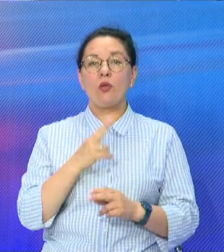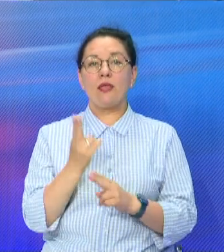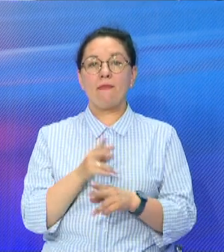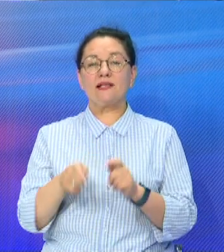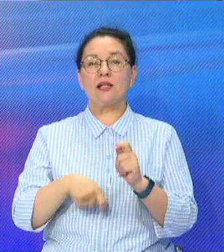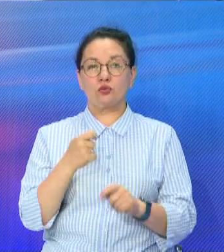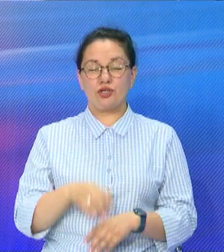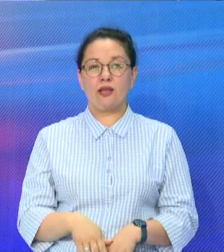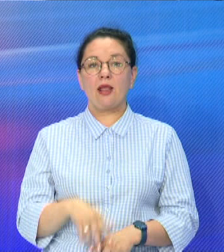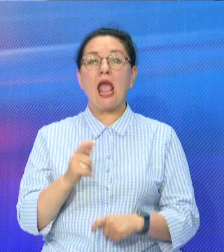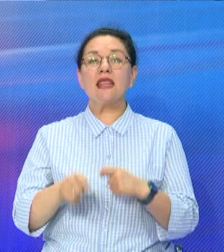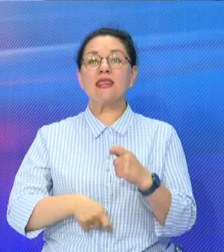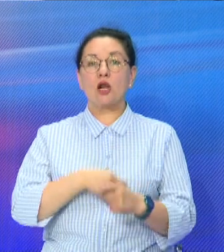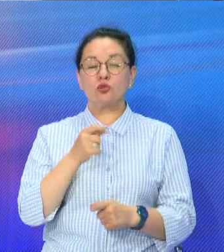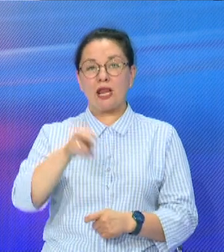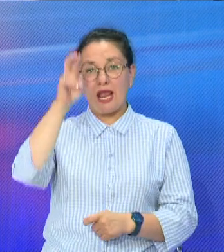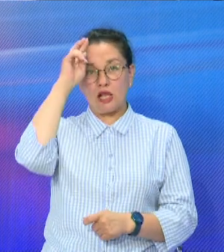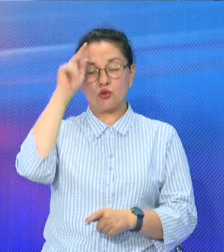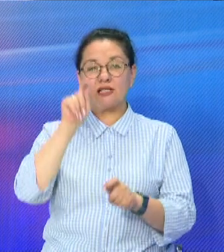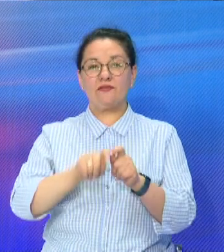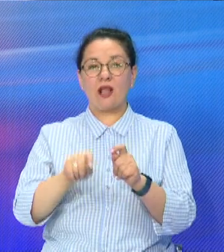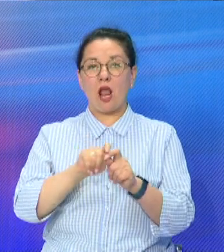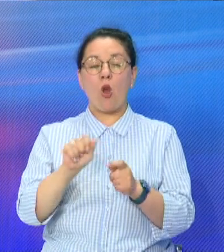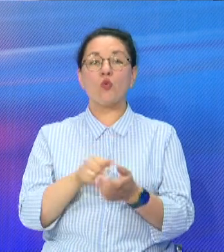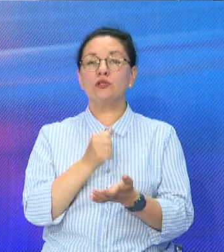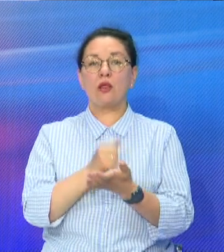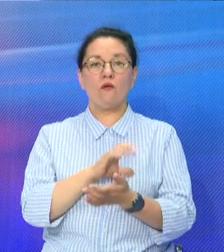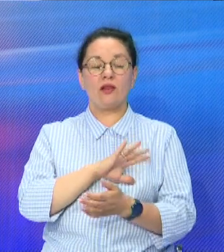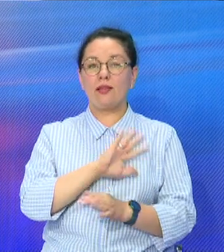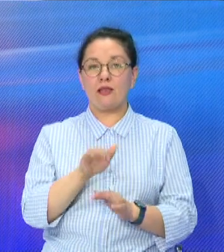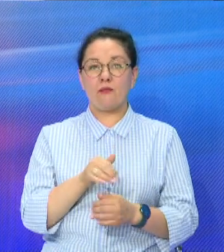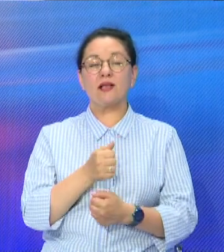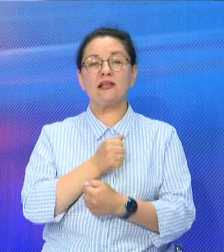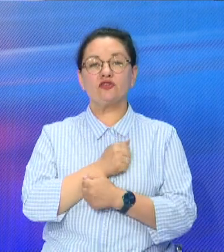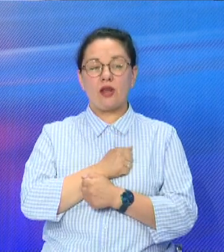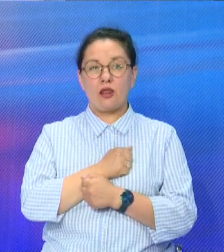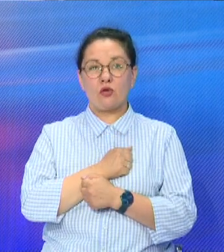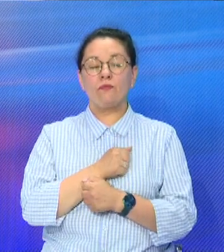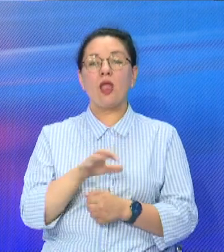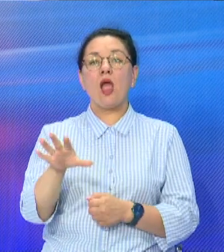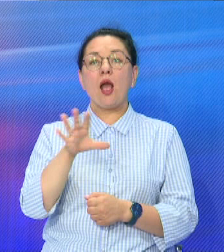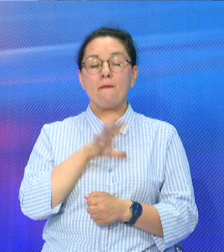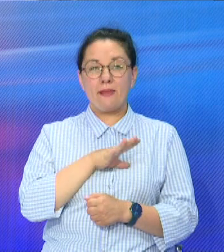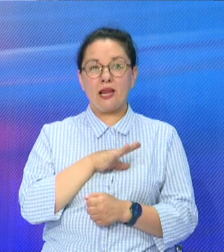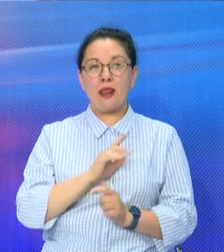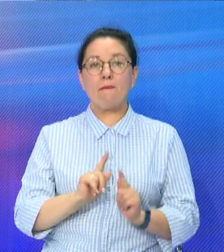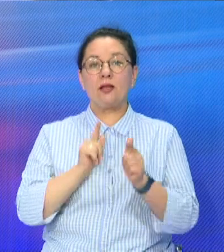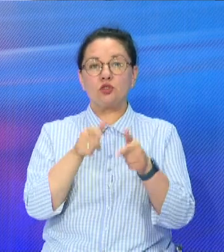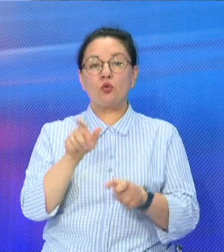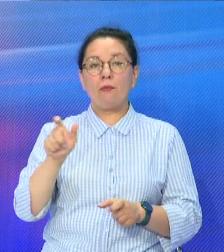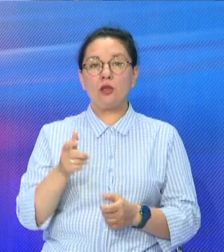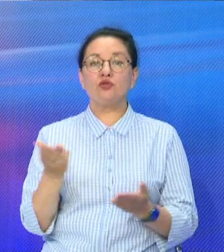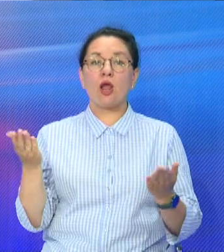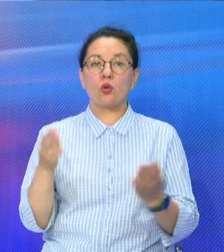нарушение комитетом государственного контроля установлена не была сожалению были абитуриенты которым было